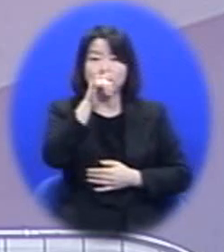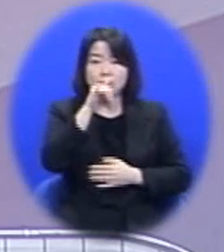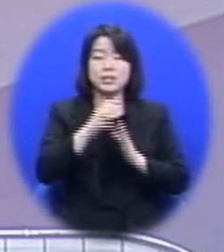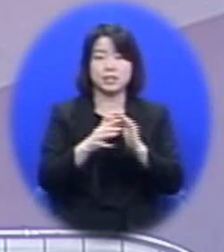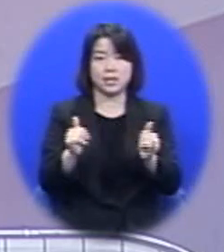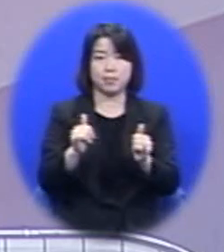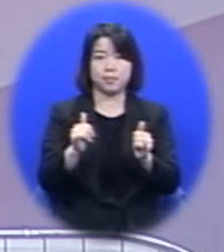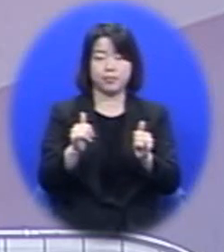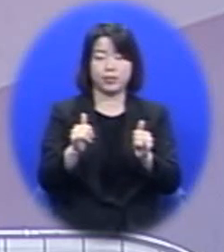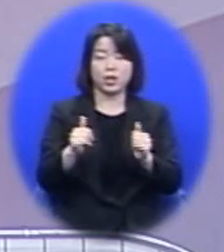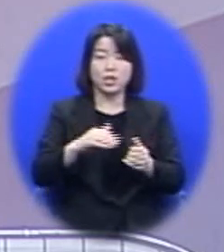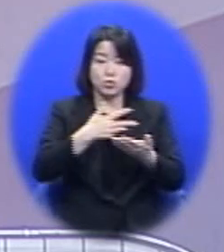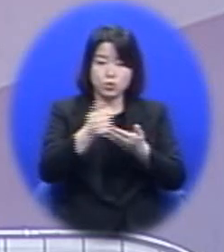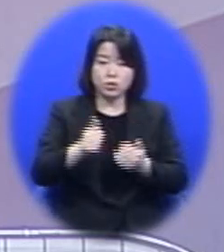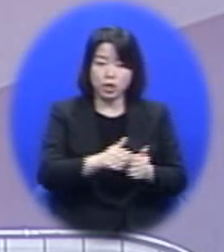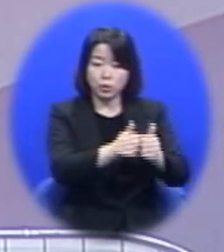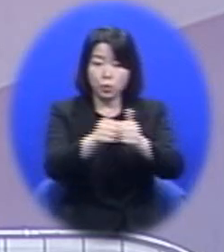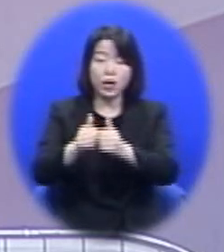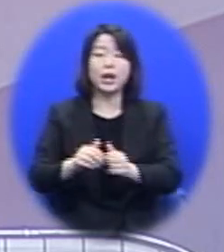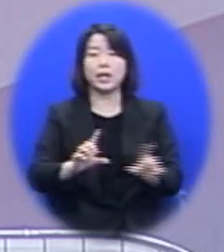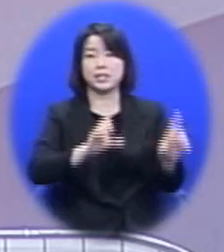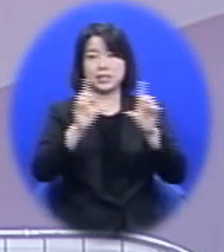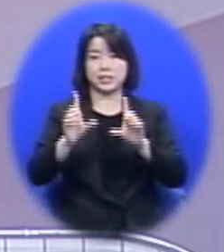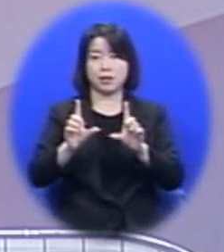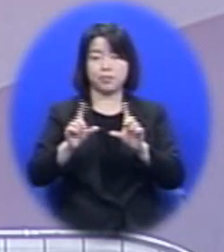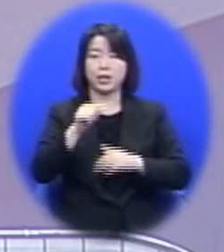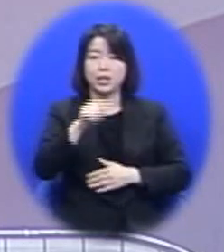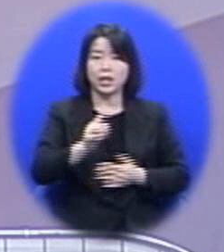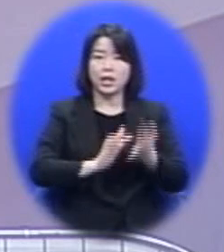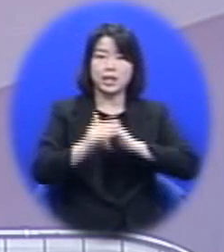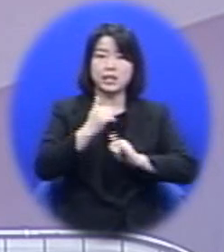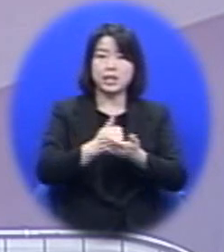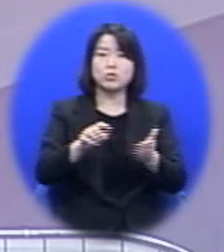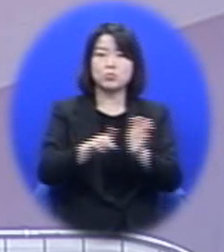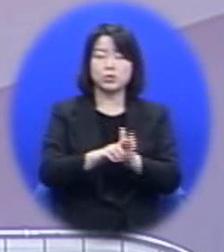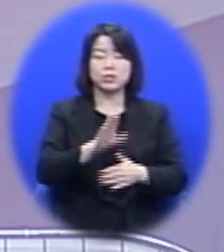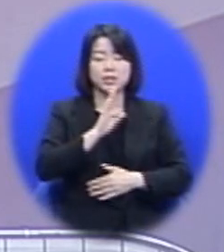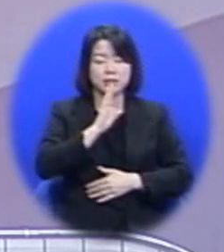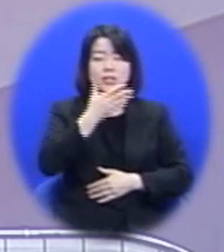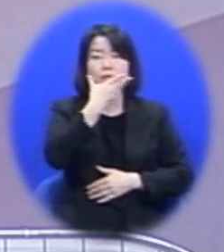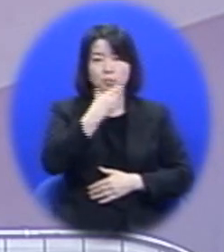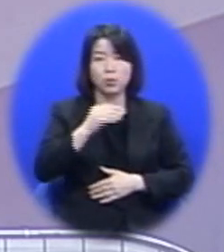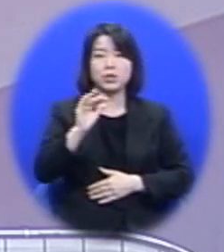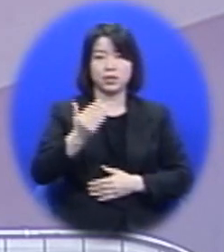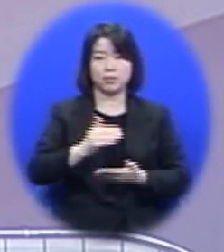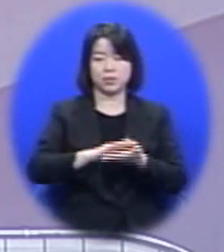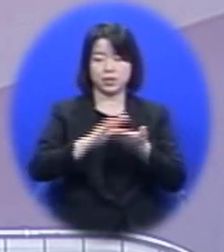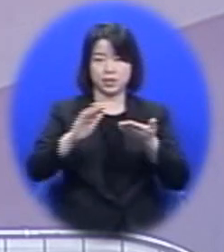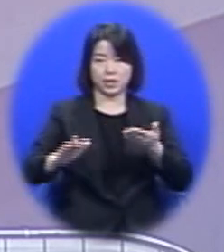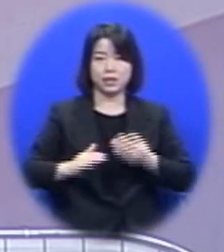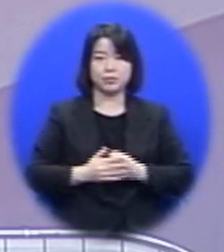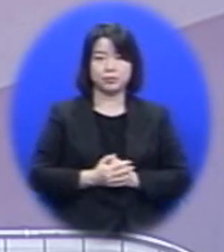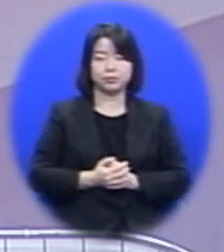주님과 함께 동행하는 삶, 이것이 바로 예수 믿은 진짜 복인 것입니다.